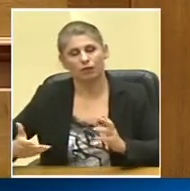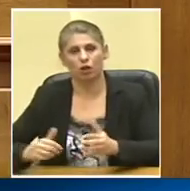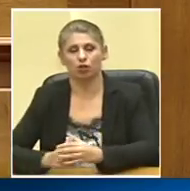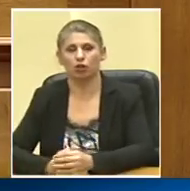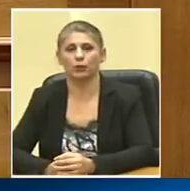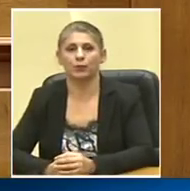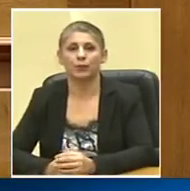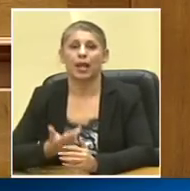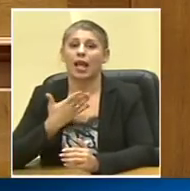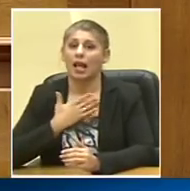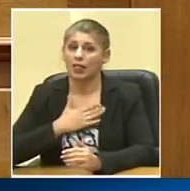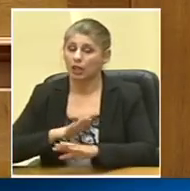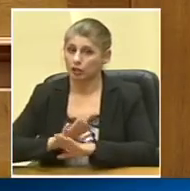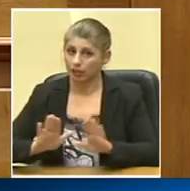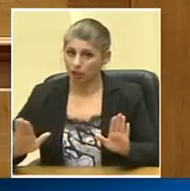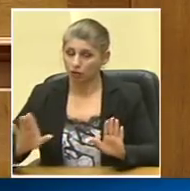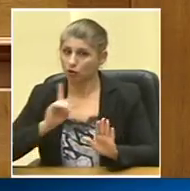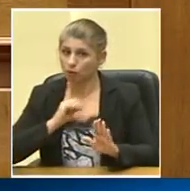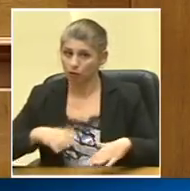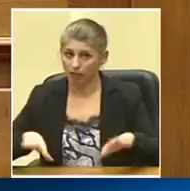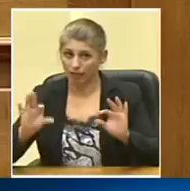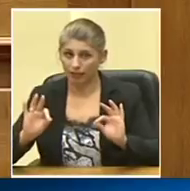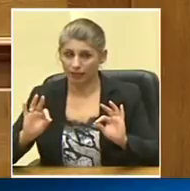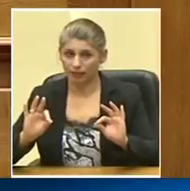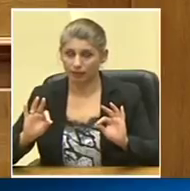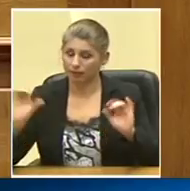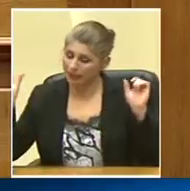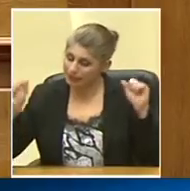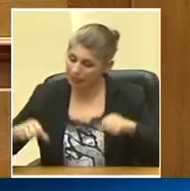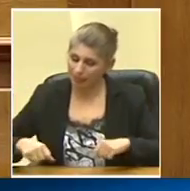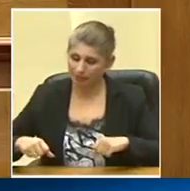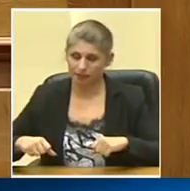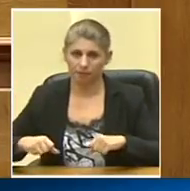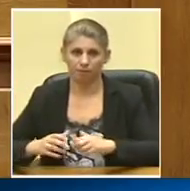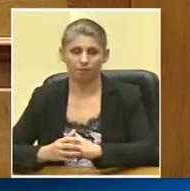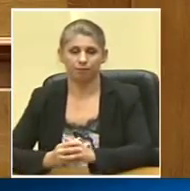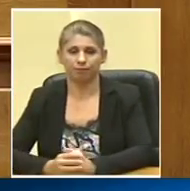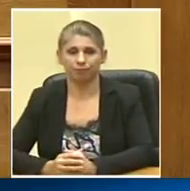Θέλω να ολοκληρώσω, όπως ξεκίνησα, με τις συνενέσεις.